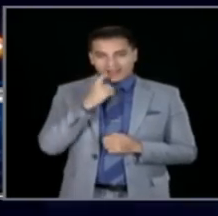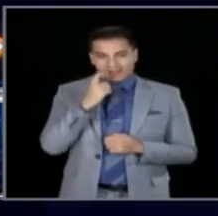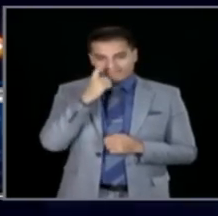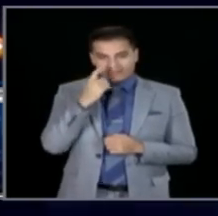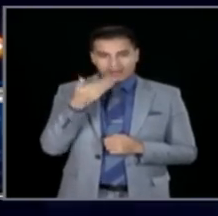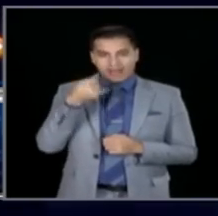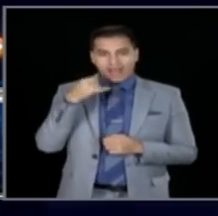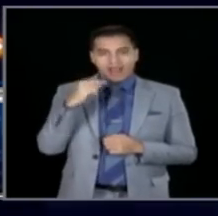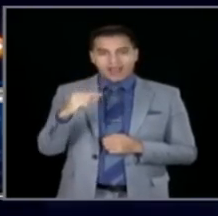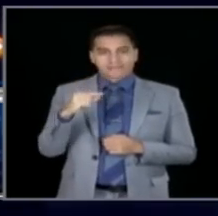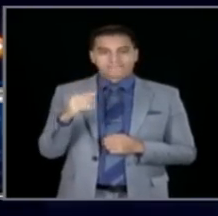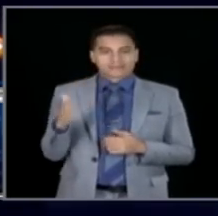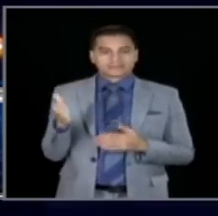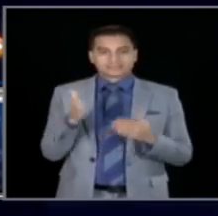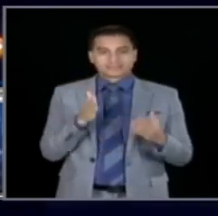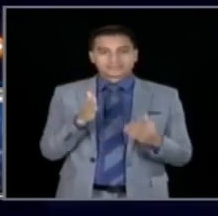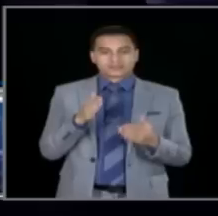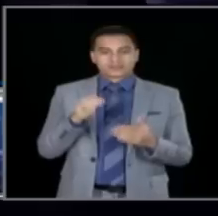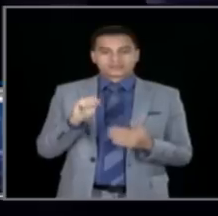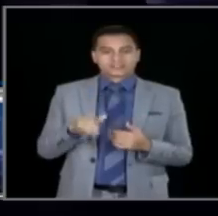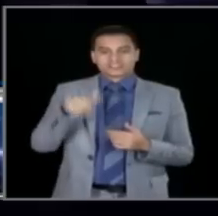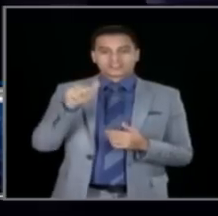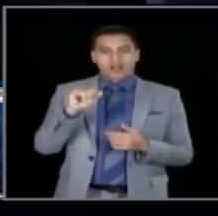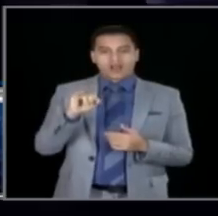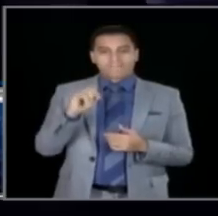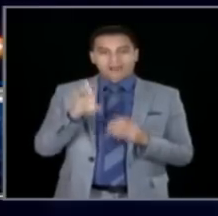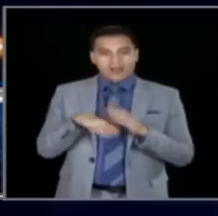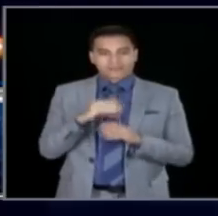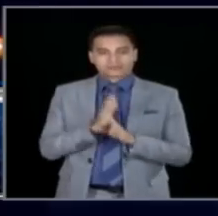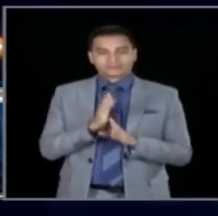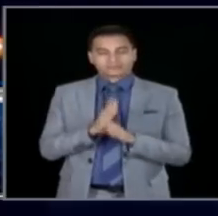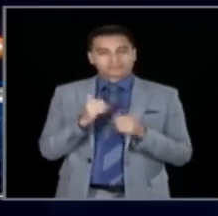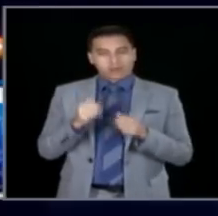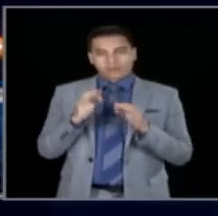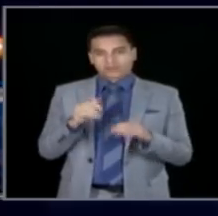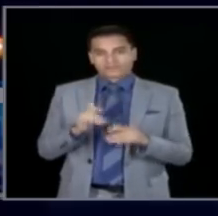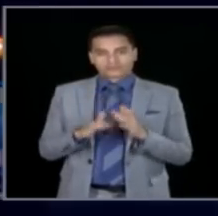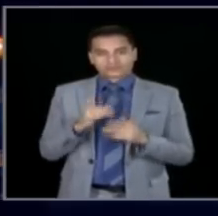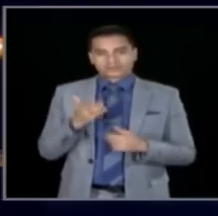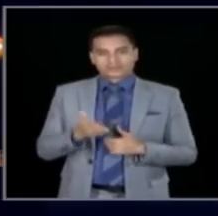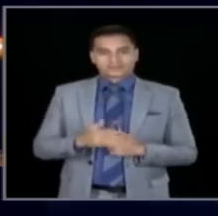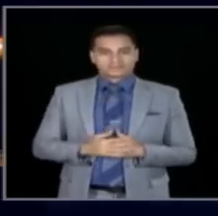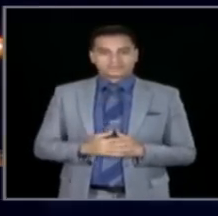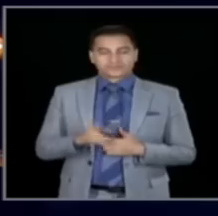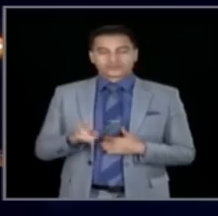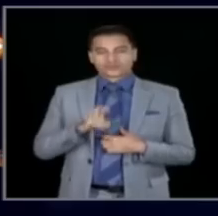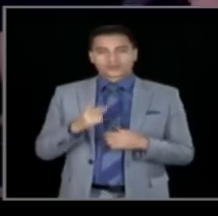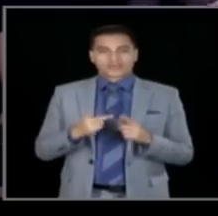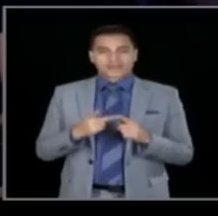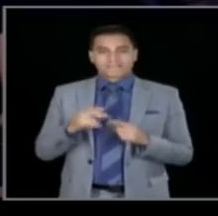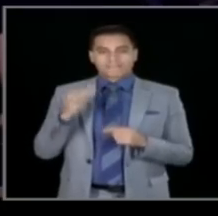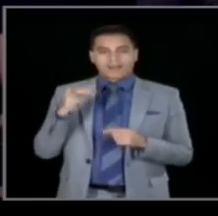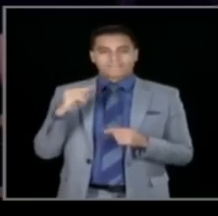الفنان أحمد صيام، وعمل دور حلو جداً في المسلسل ده. السؤال الثاني